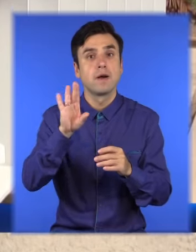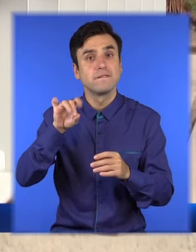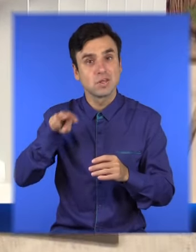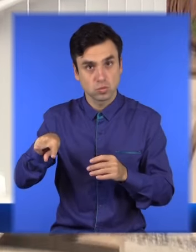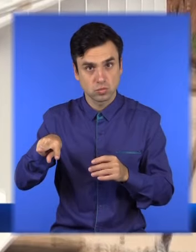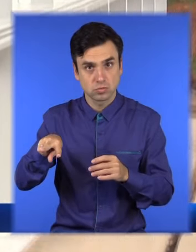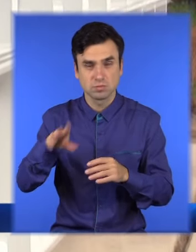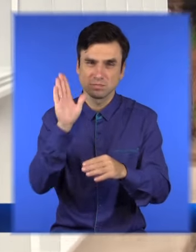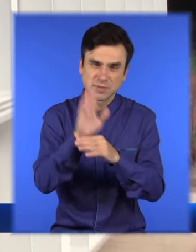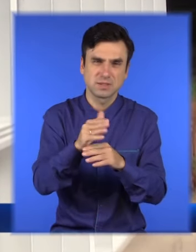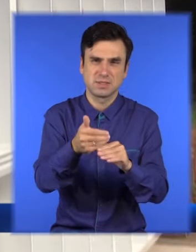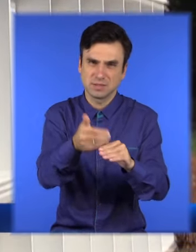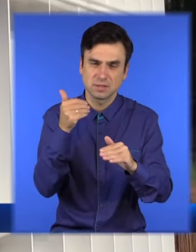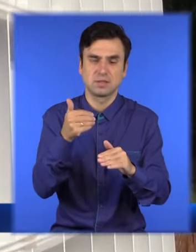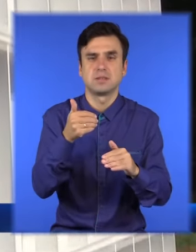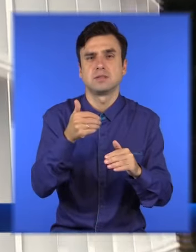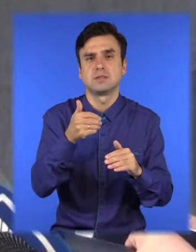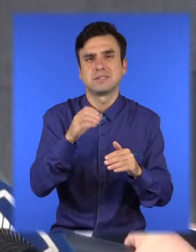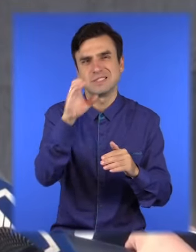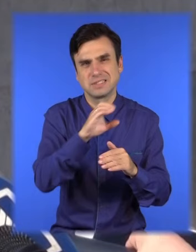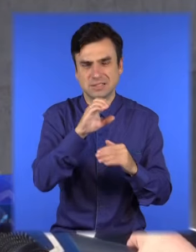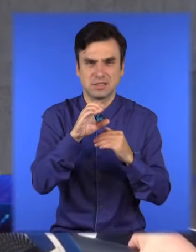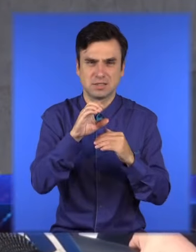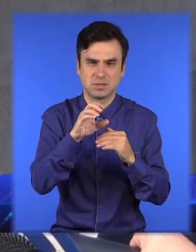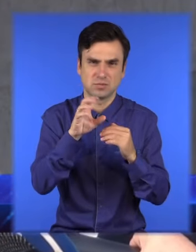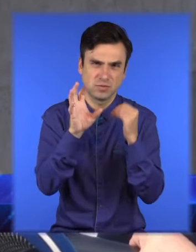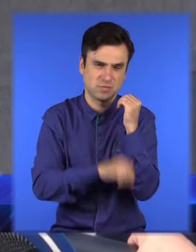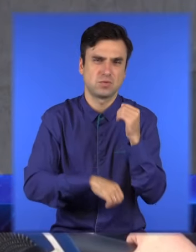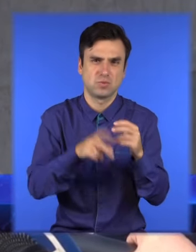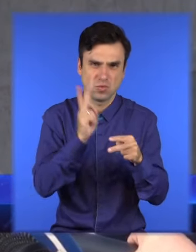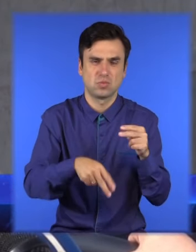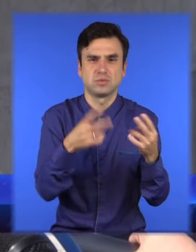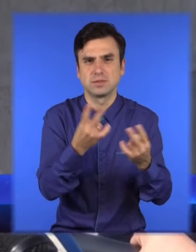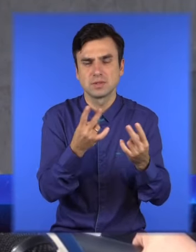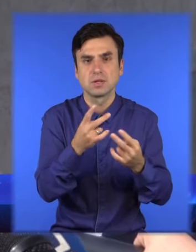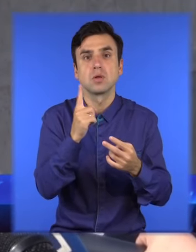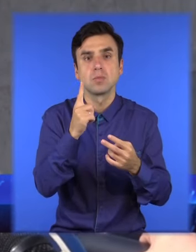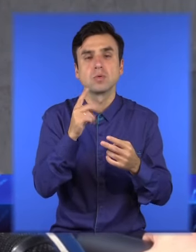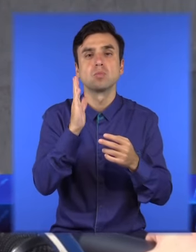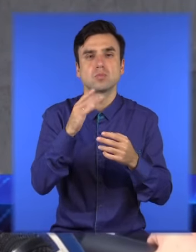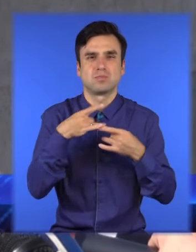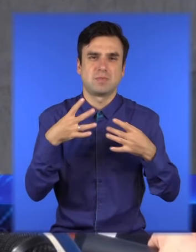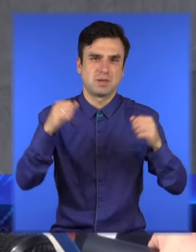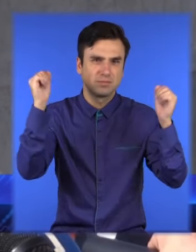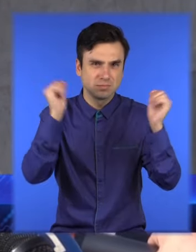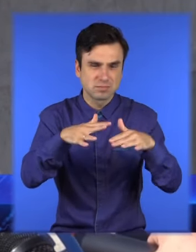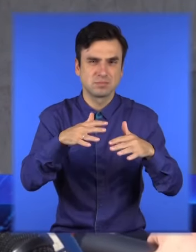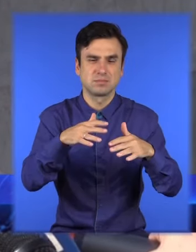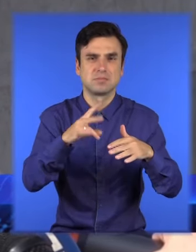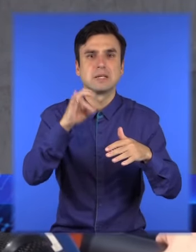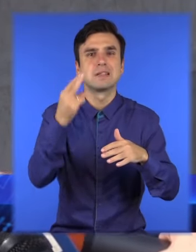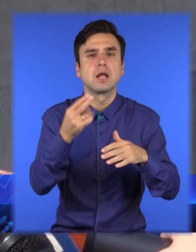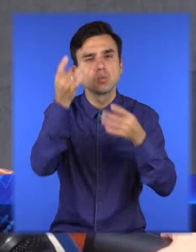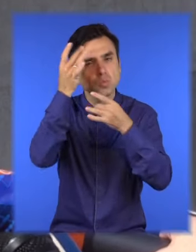Тоді пройде фестиваль національних культур. Постараємося ускорити, щоб мост до цього